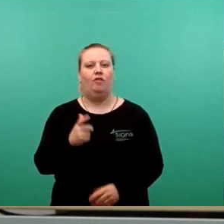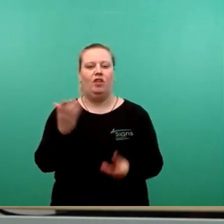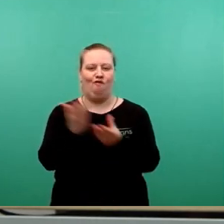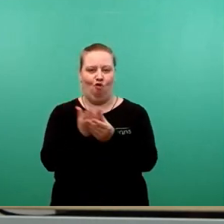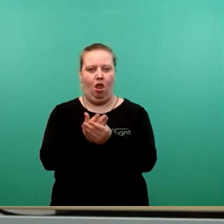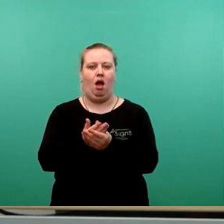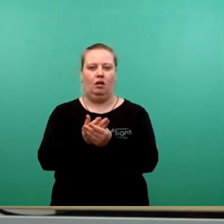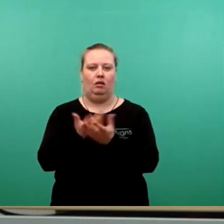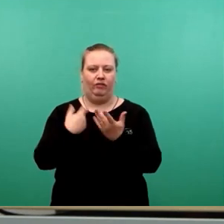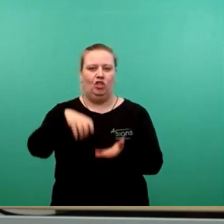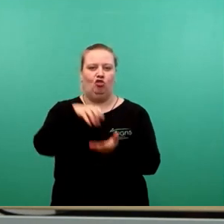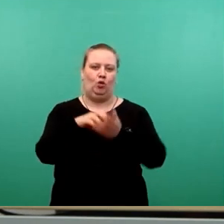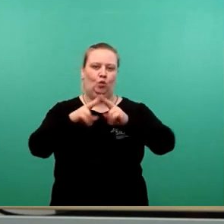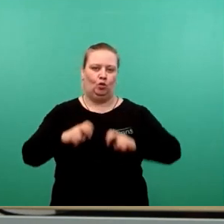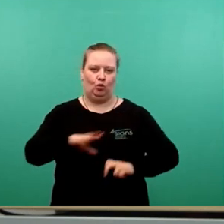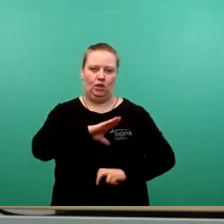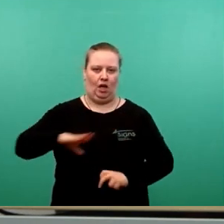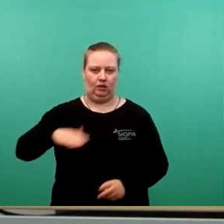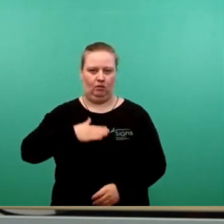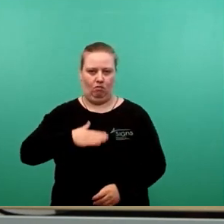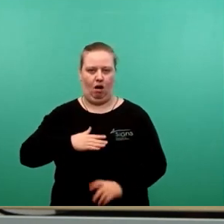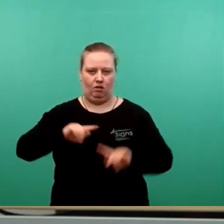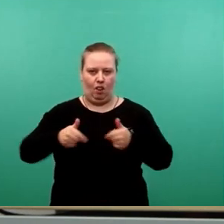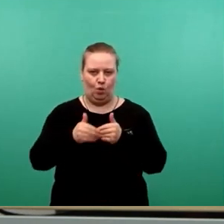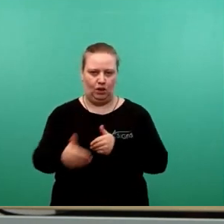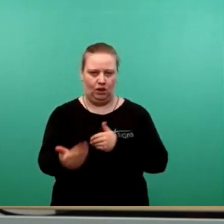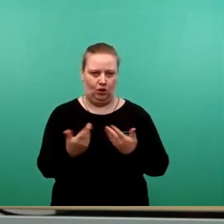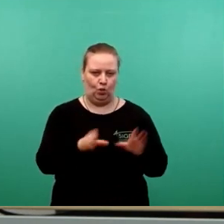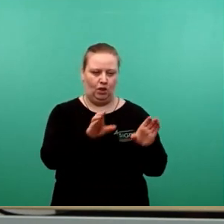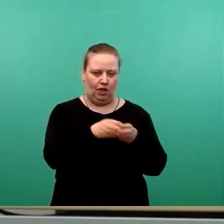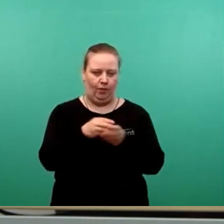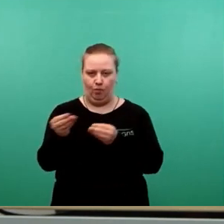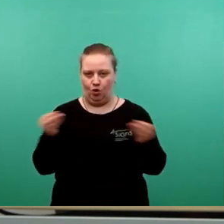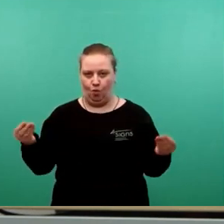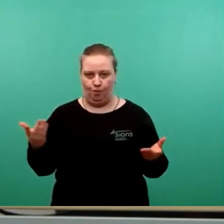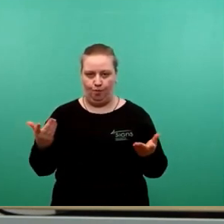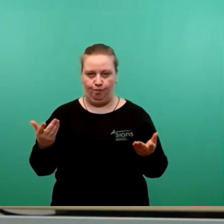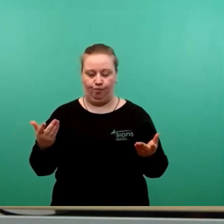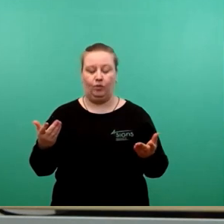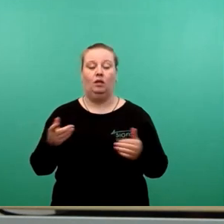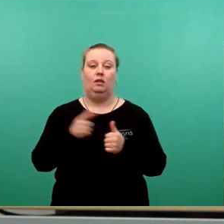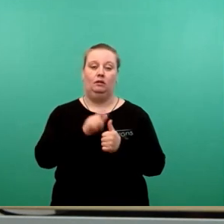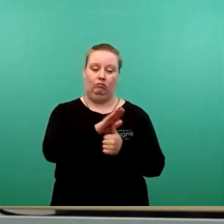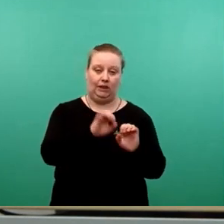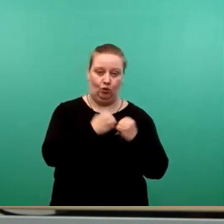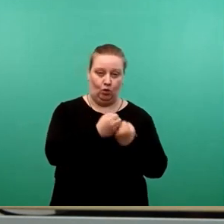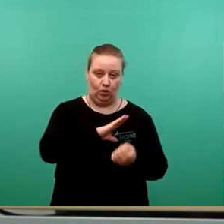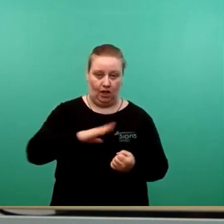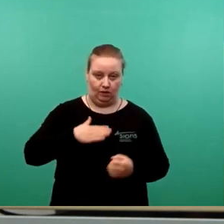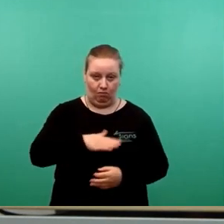Standortuntersuchung Sachsenbad, dann die Gremien zu erreichen. Vielleicht mal soweit der Sachstand Sachsenbad.